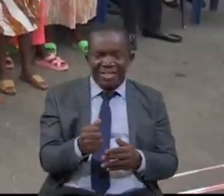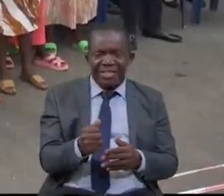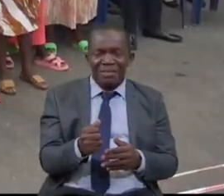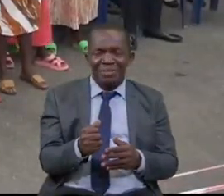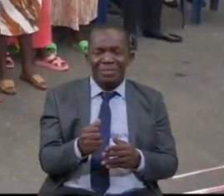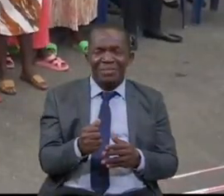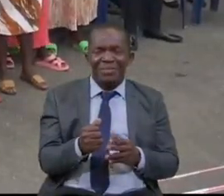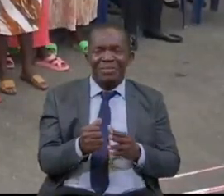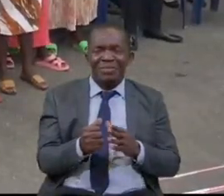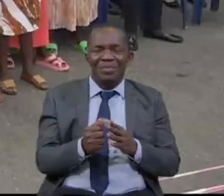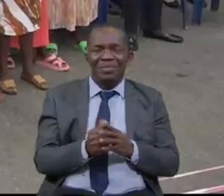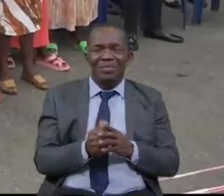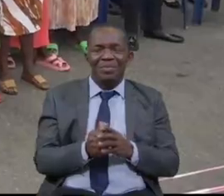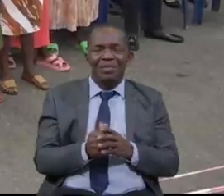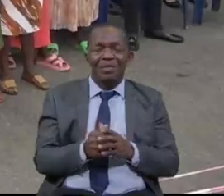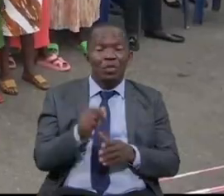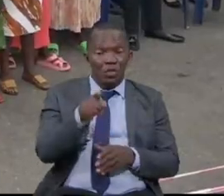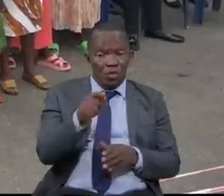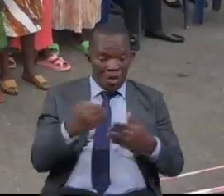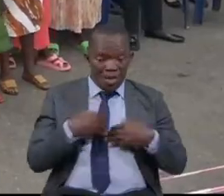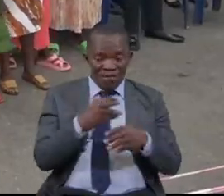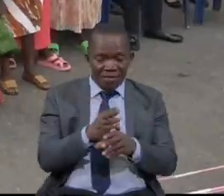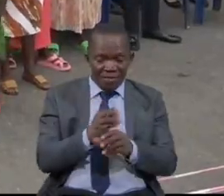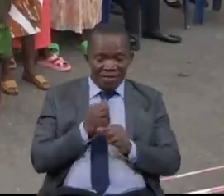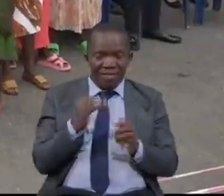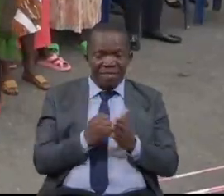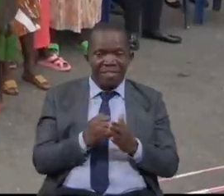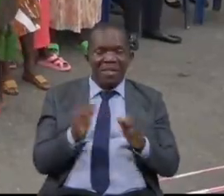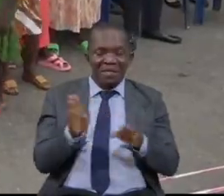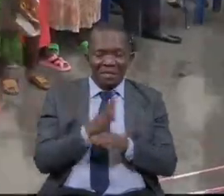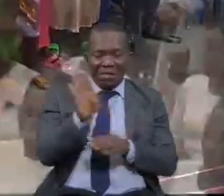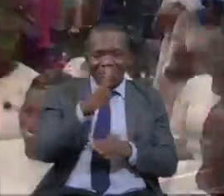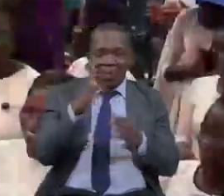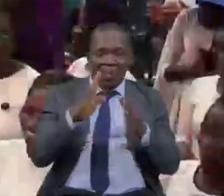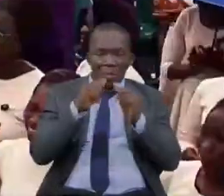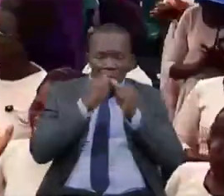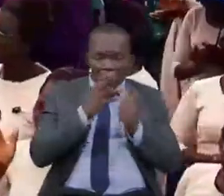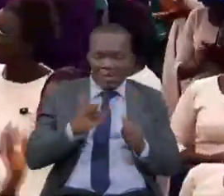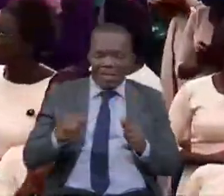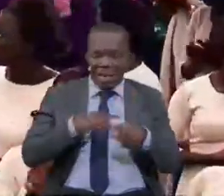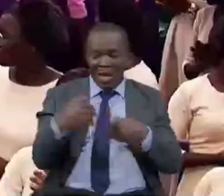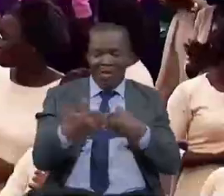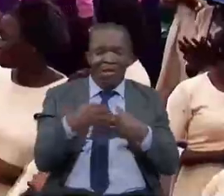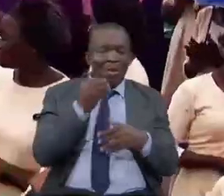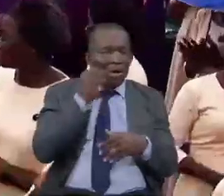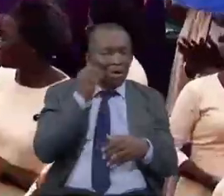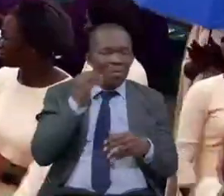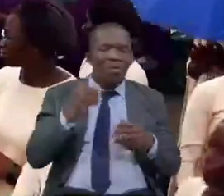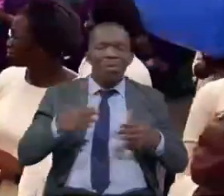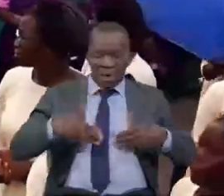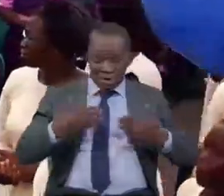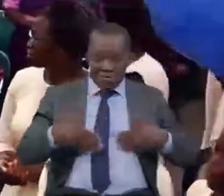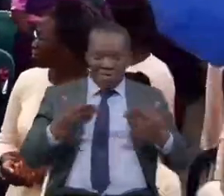Tu l'as eu. Rentre avec tes bénédictions et réjouis-toi. Et